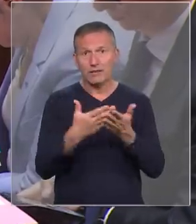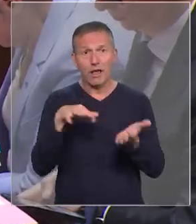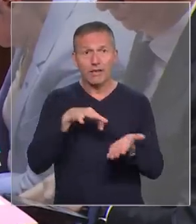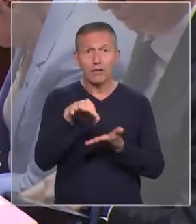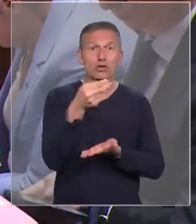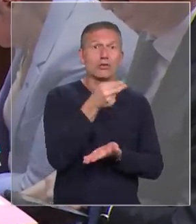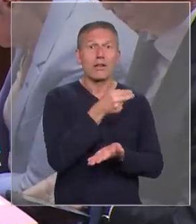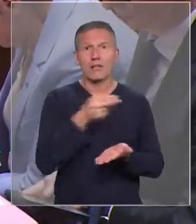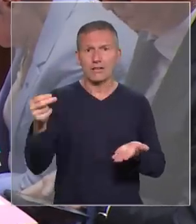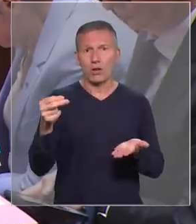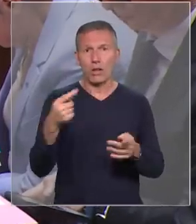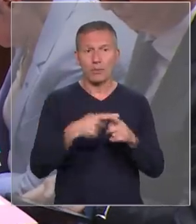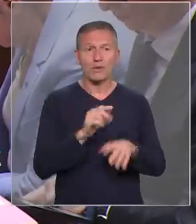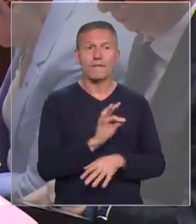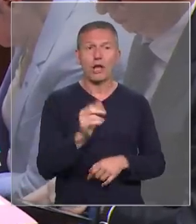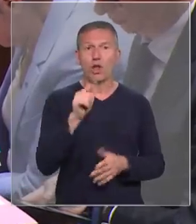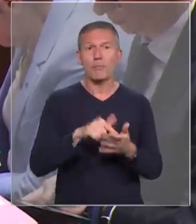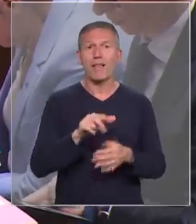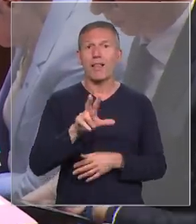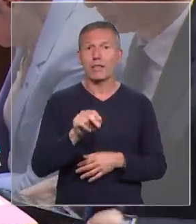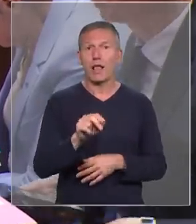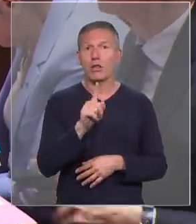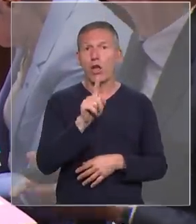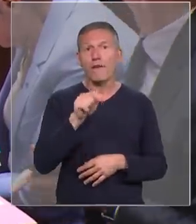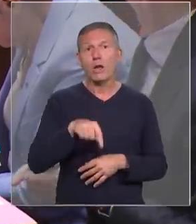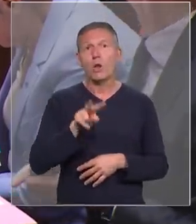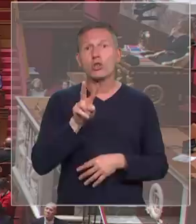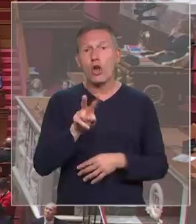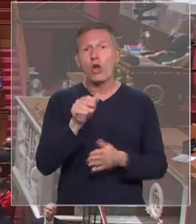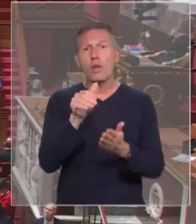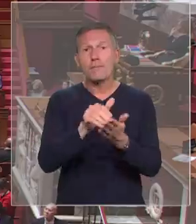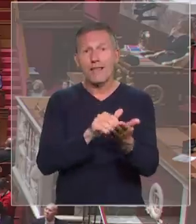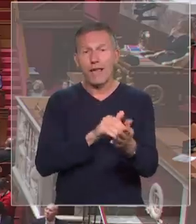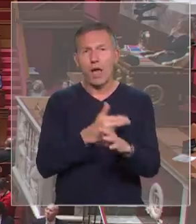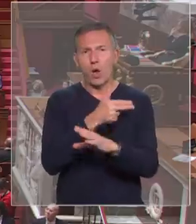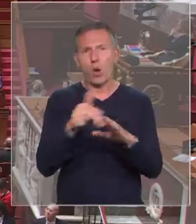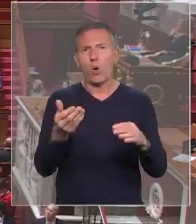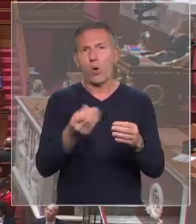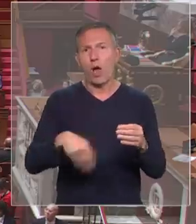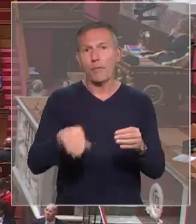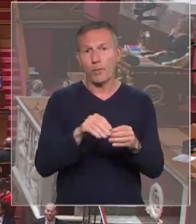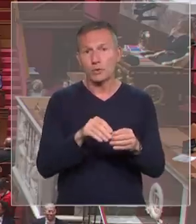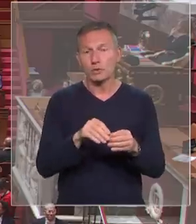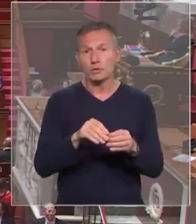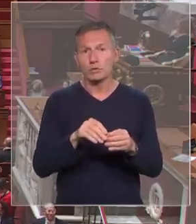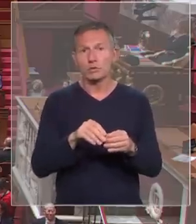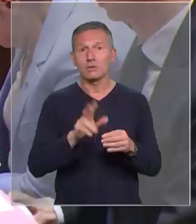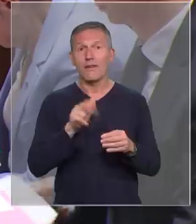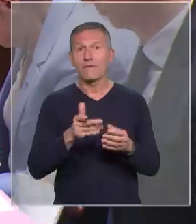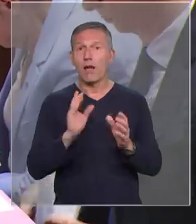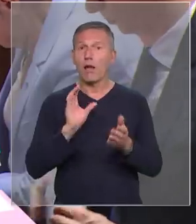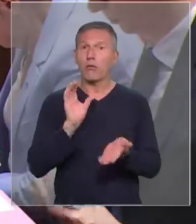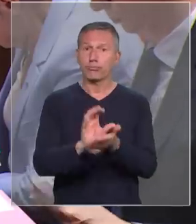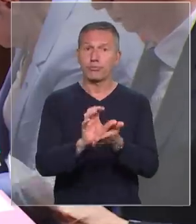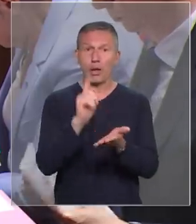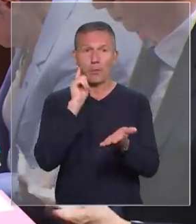est prolongée dans le cadre de France 2030 avec 1,2 milliard d'euros supplémentaires qui vont être enrichis pour tenir compte de